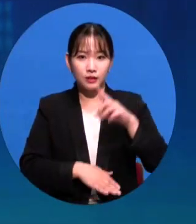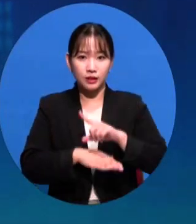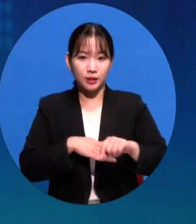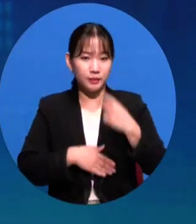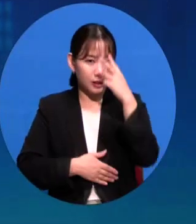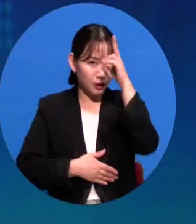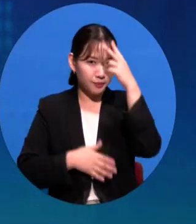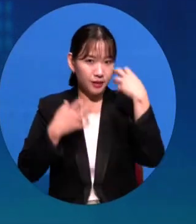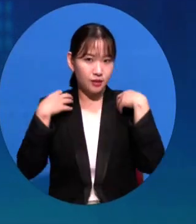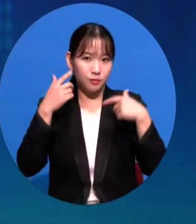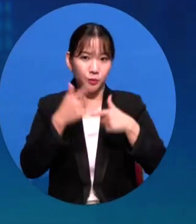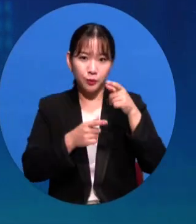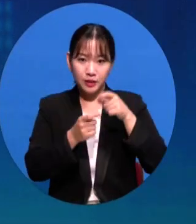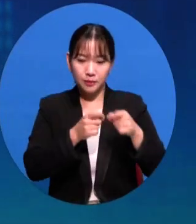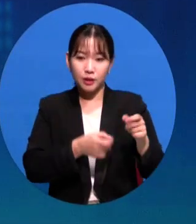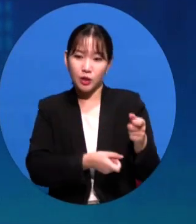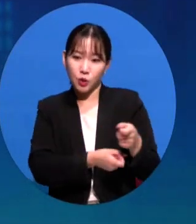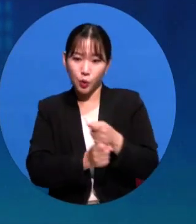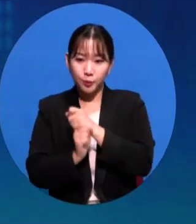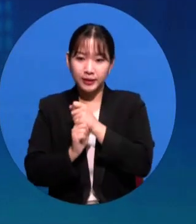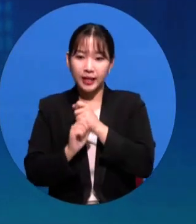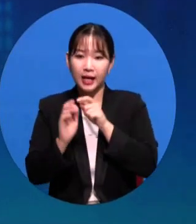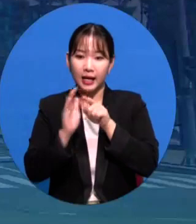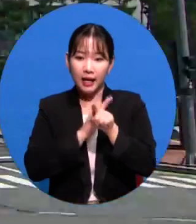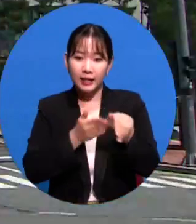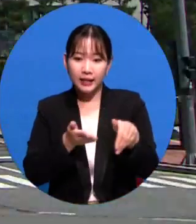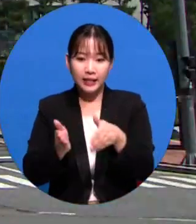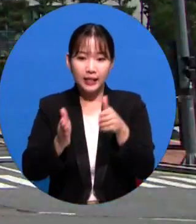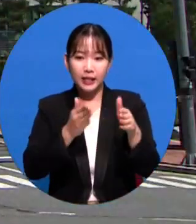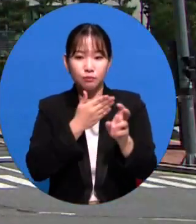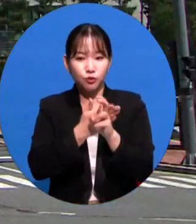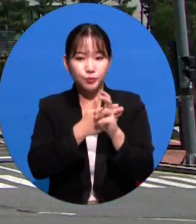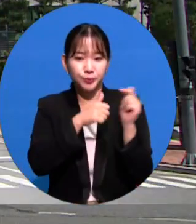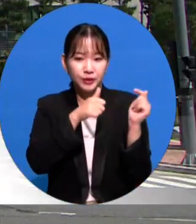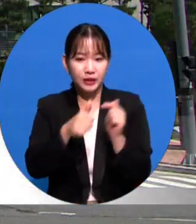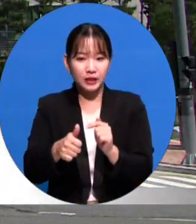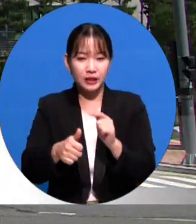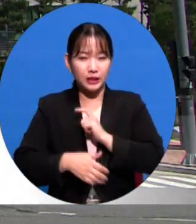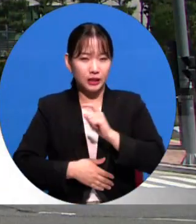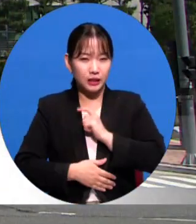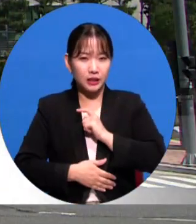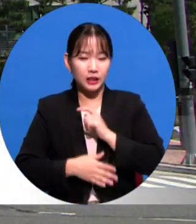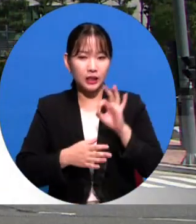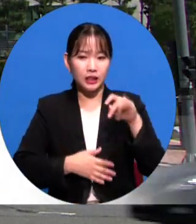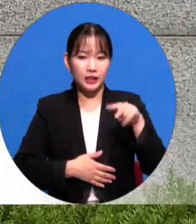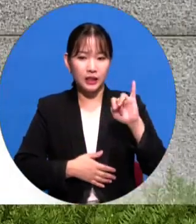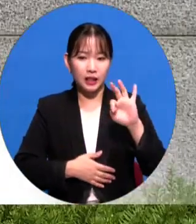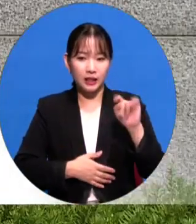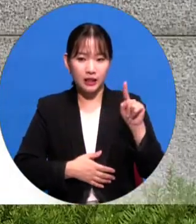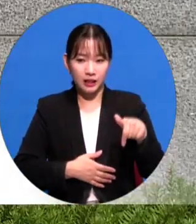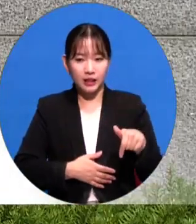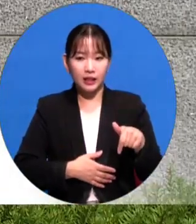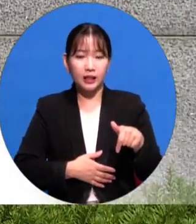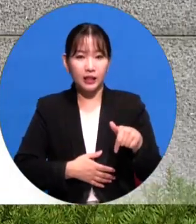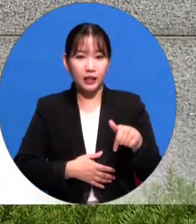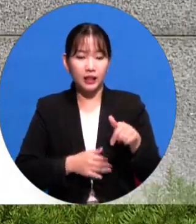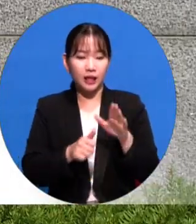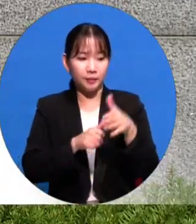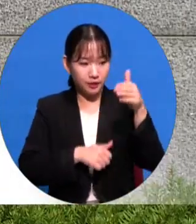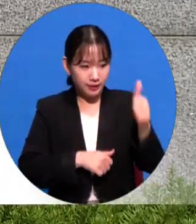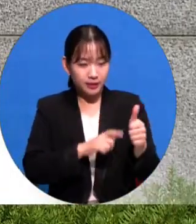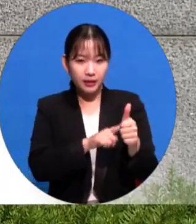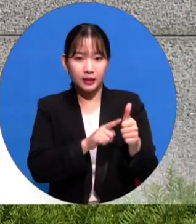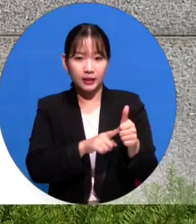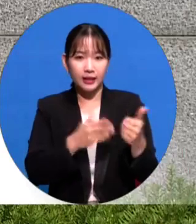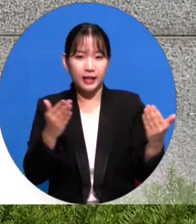광주지방검찰청 목포지청은 골프장 진입로 변경을 부당하게 지시한 의혹을 받고 있는 이상익 한편군수에 대해